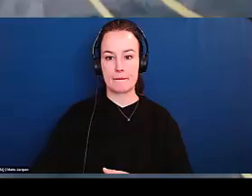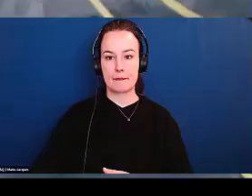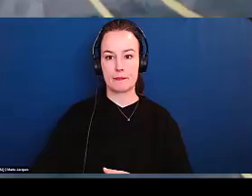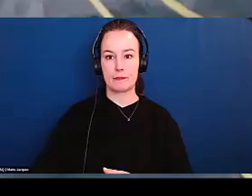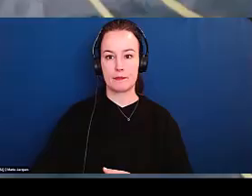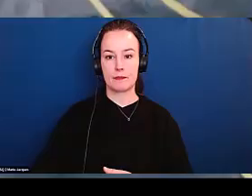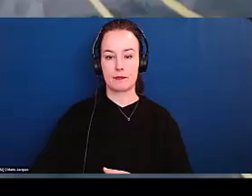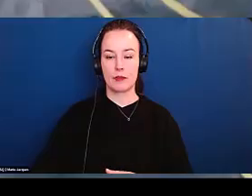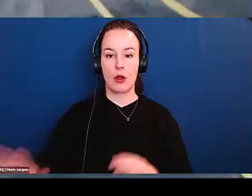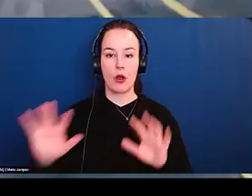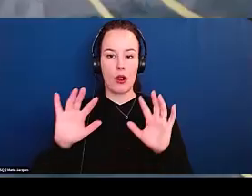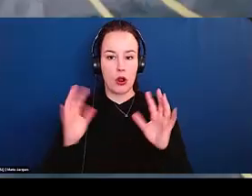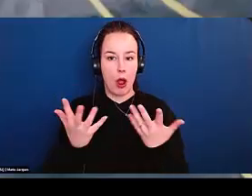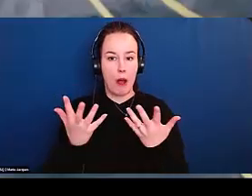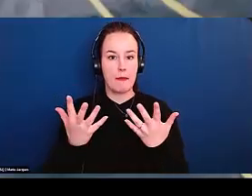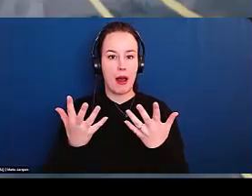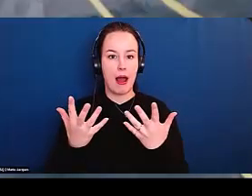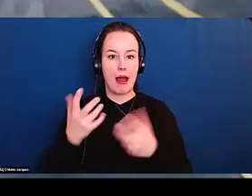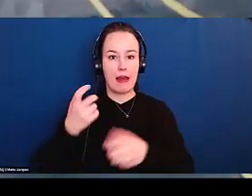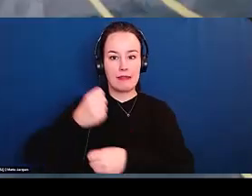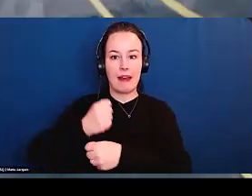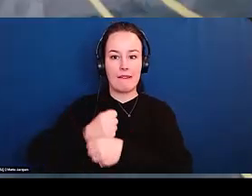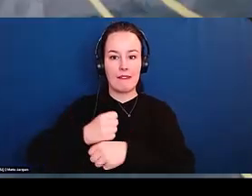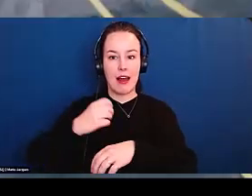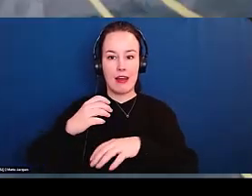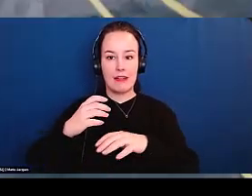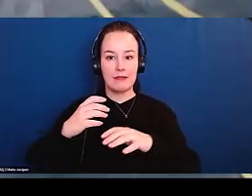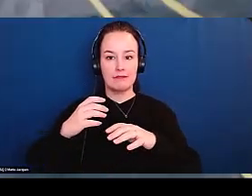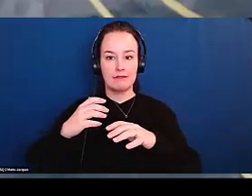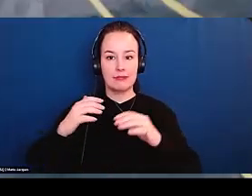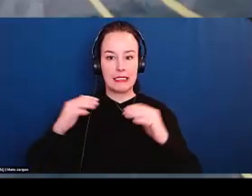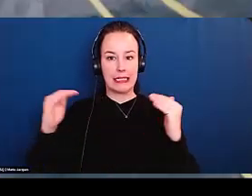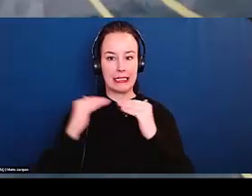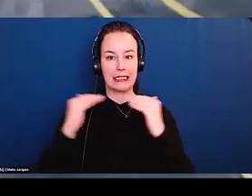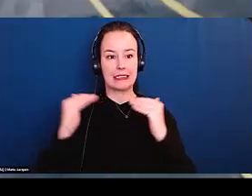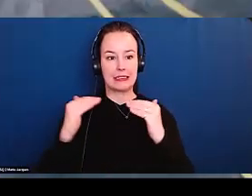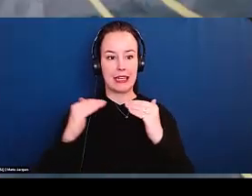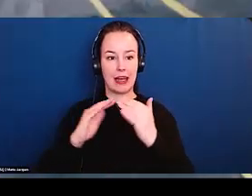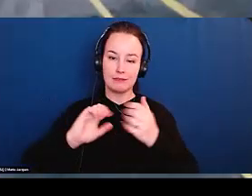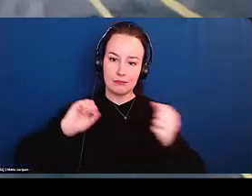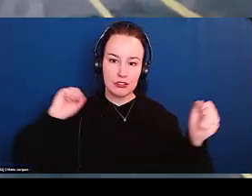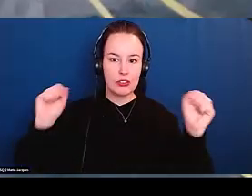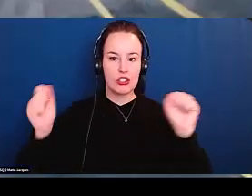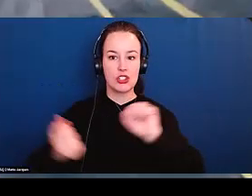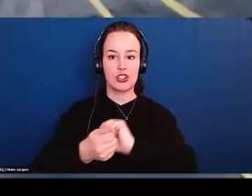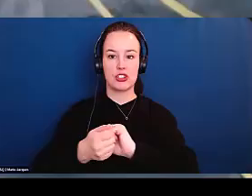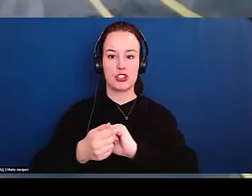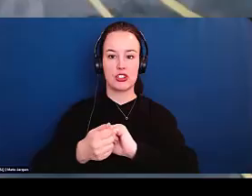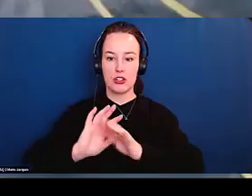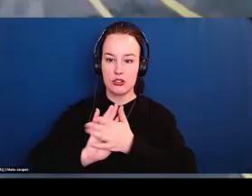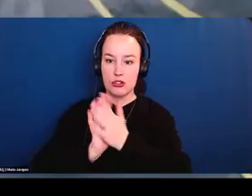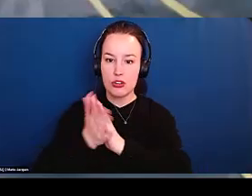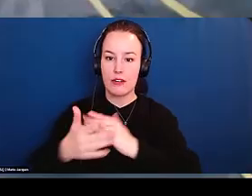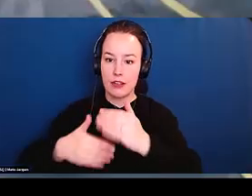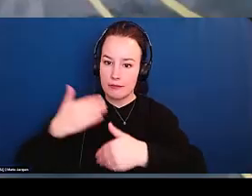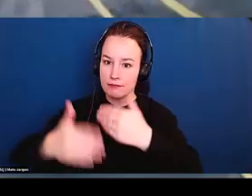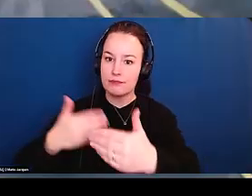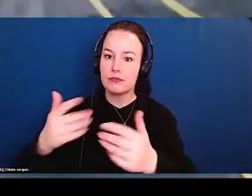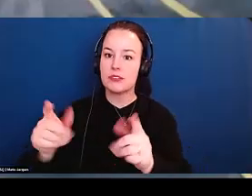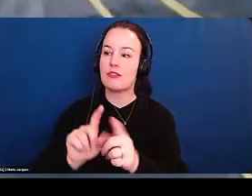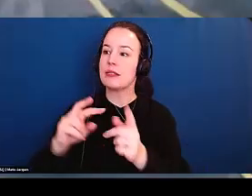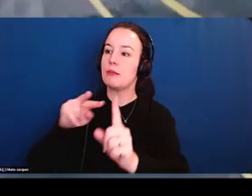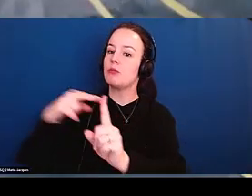réfléchir sur comment nous pouvons réinventer le travail sur l'équité, prendre différentes perspectives en compte,